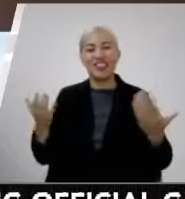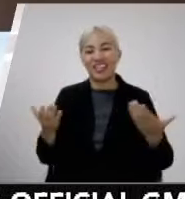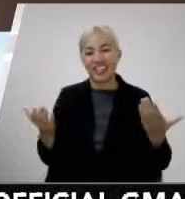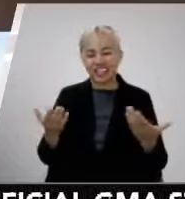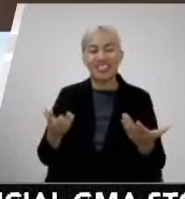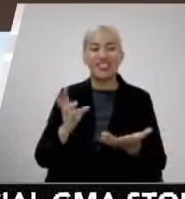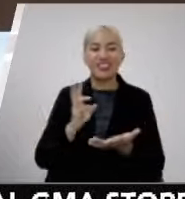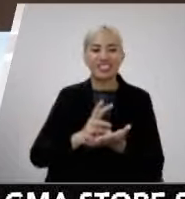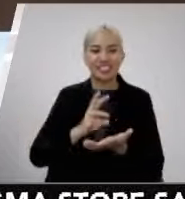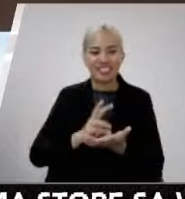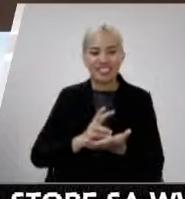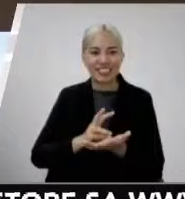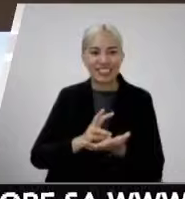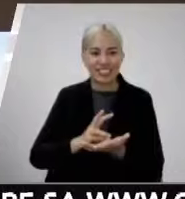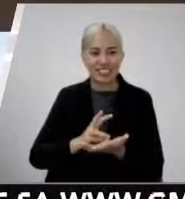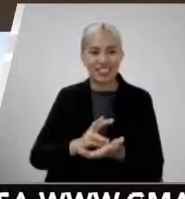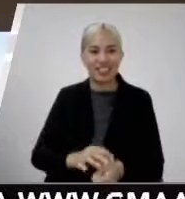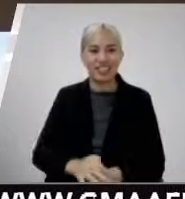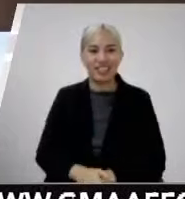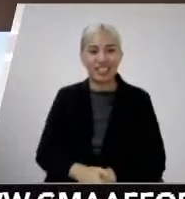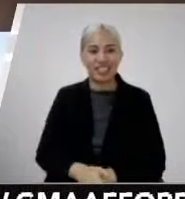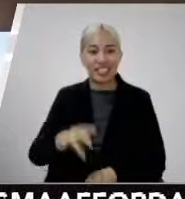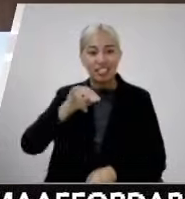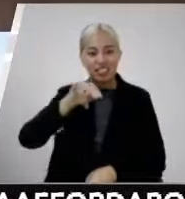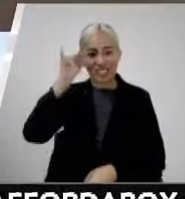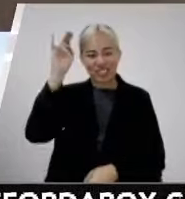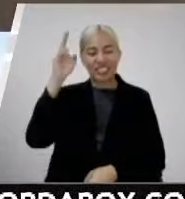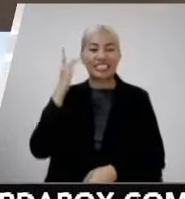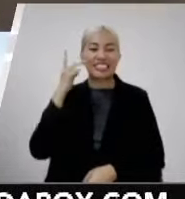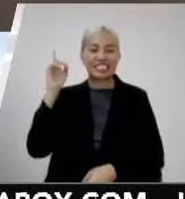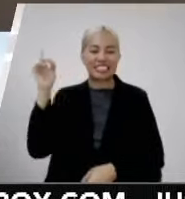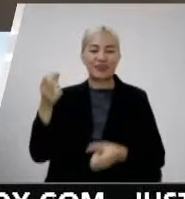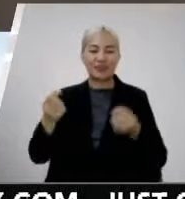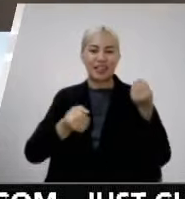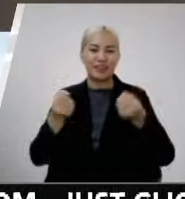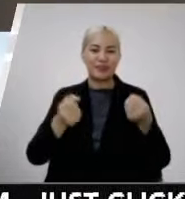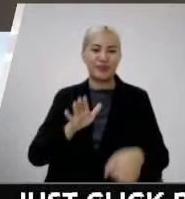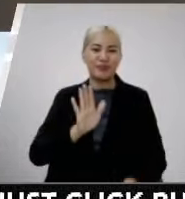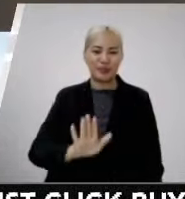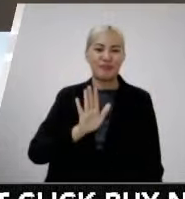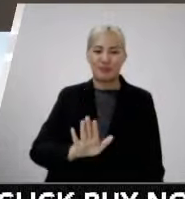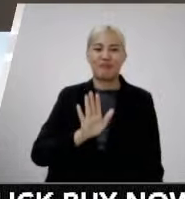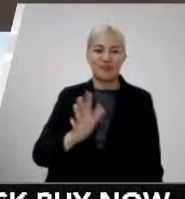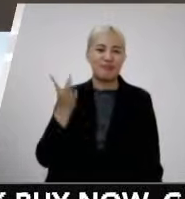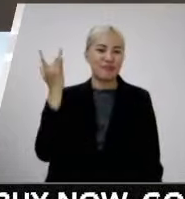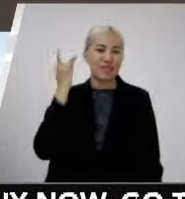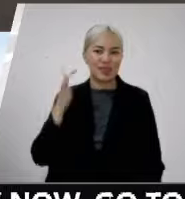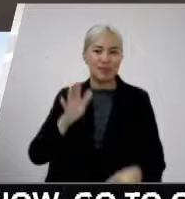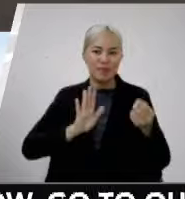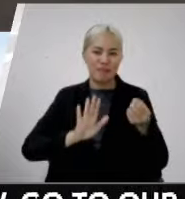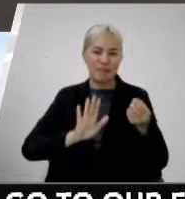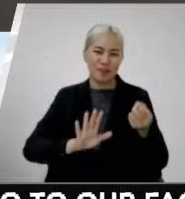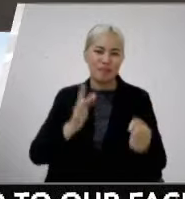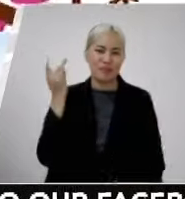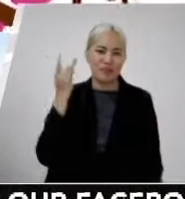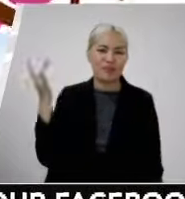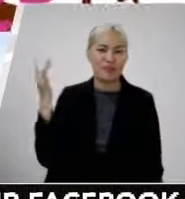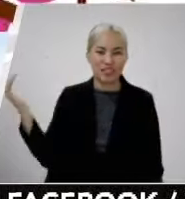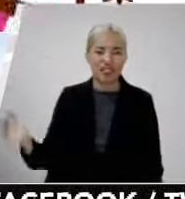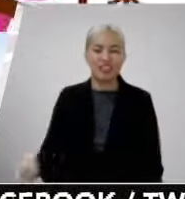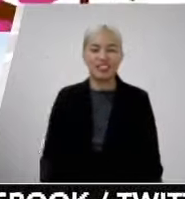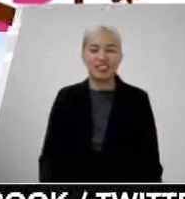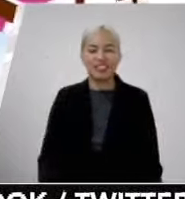sa saliw ng busina ng truck. Beep beep na music para sa kakaibang trip. Ayun o, kwento nga ng